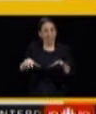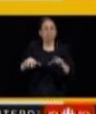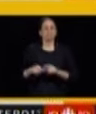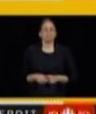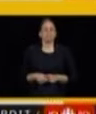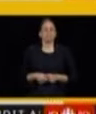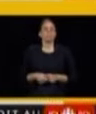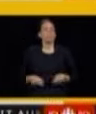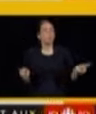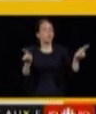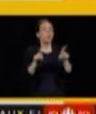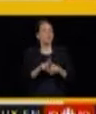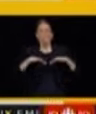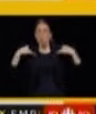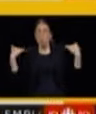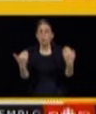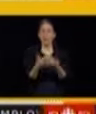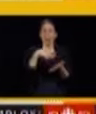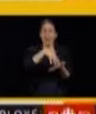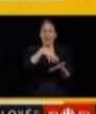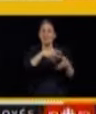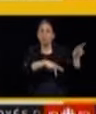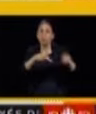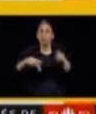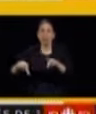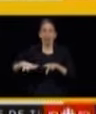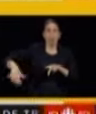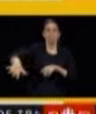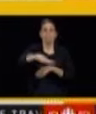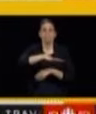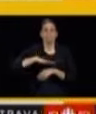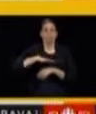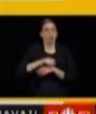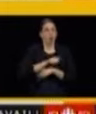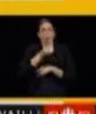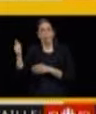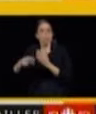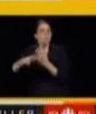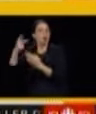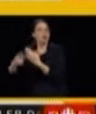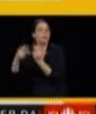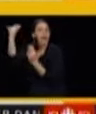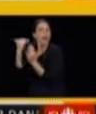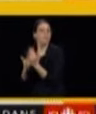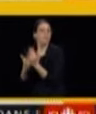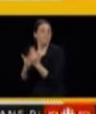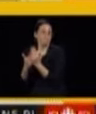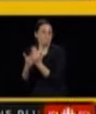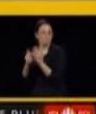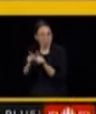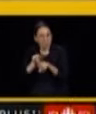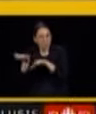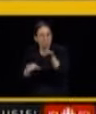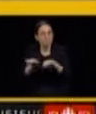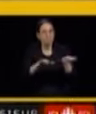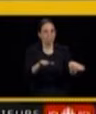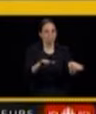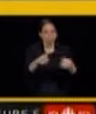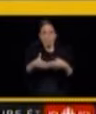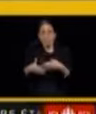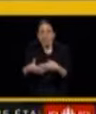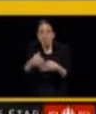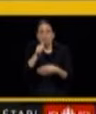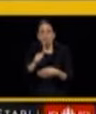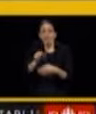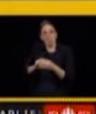à tous les étudiants des autres programmes. Et il y a des courriels qui vont être envoyés